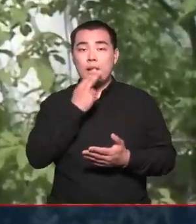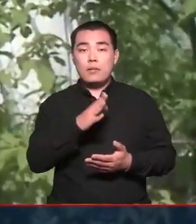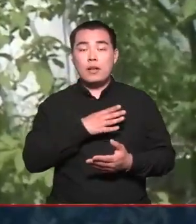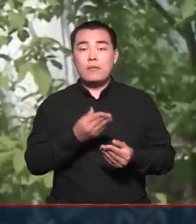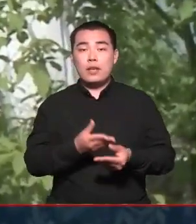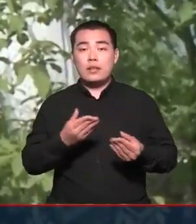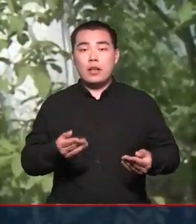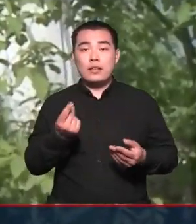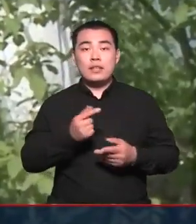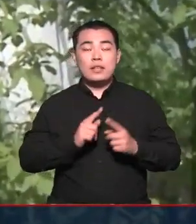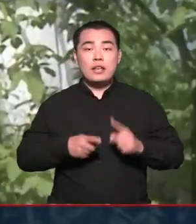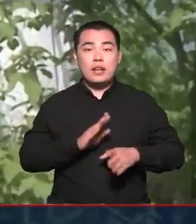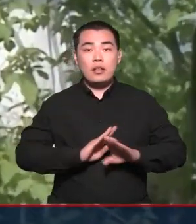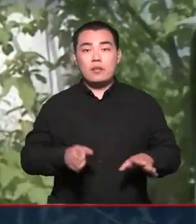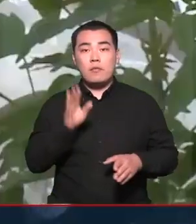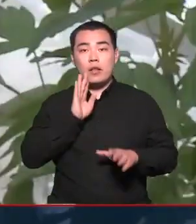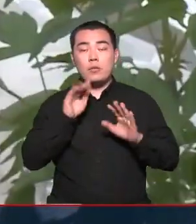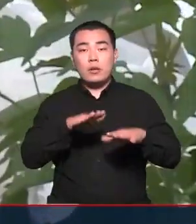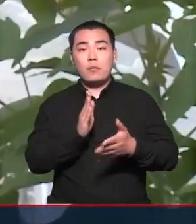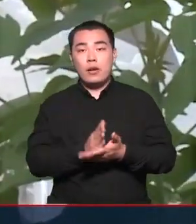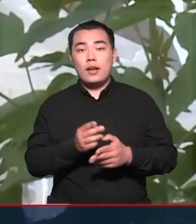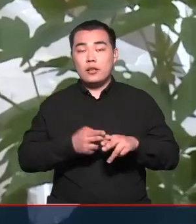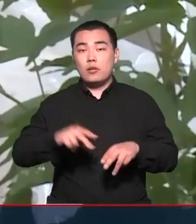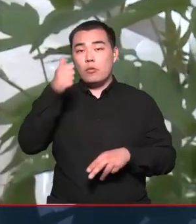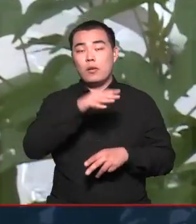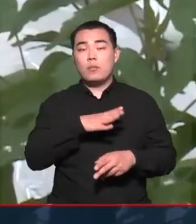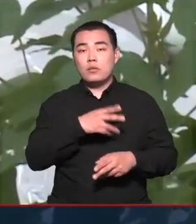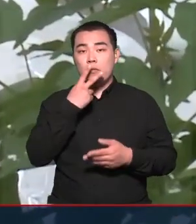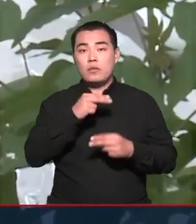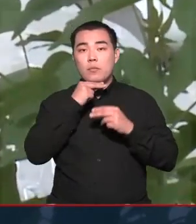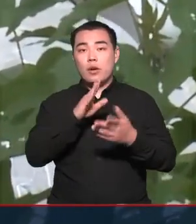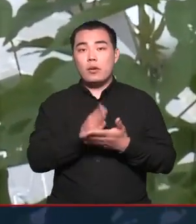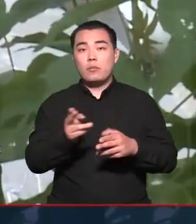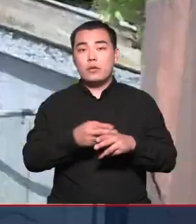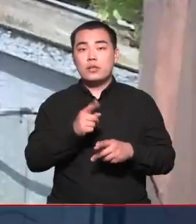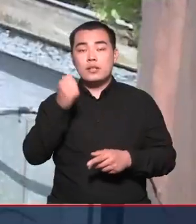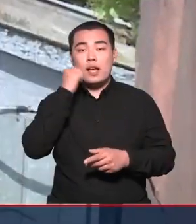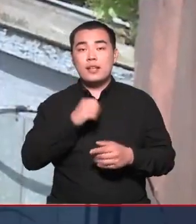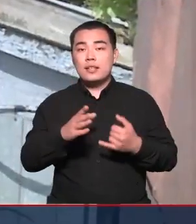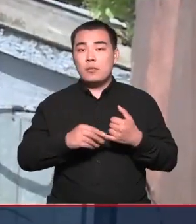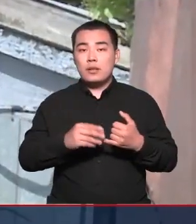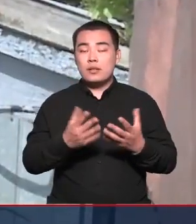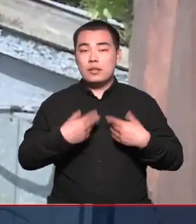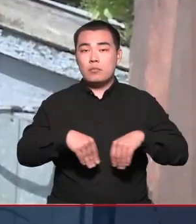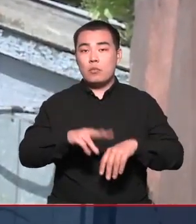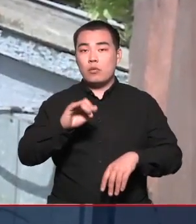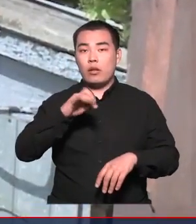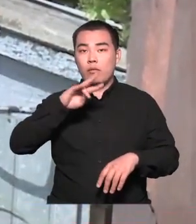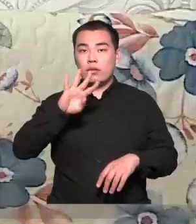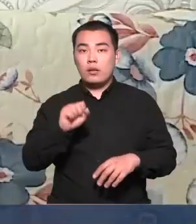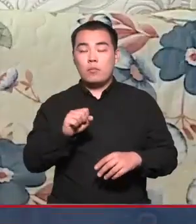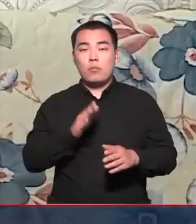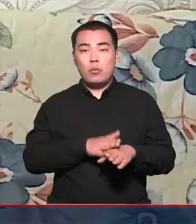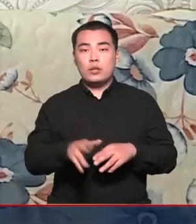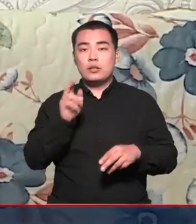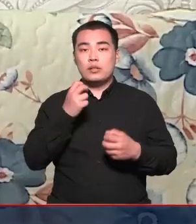Весной вода нередко подкрадывается к их участкам. Но этот год стал особенным. И без того старая землянка семьи Мустафиных полностью разрушена.